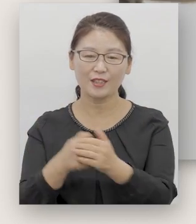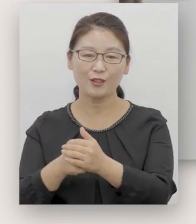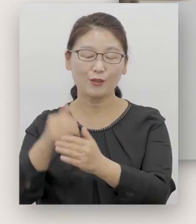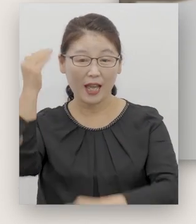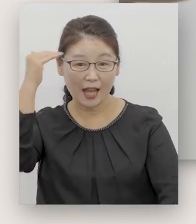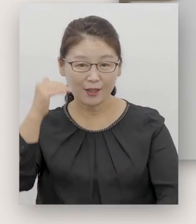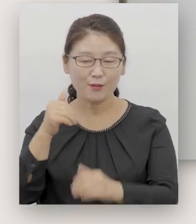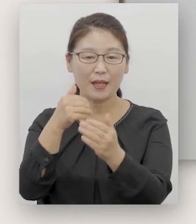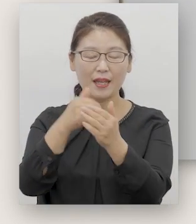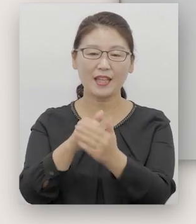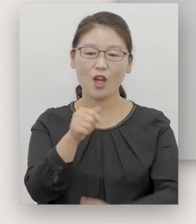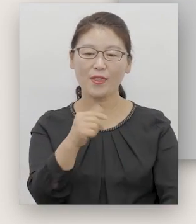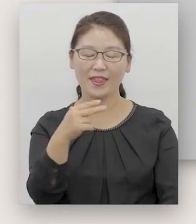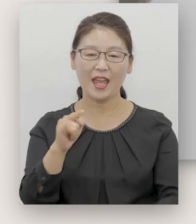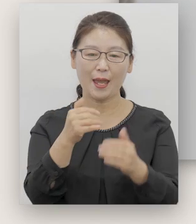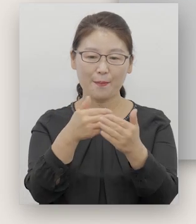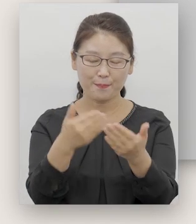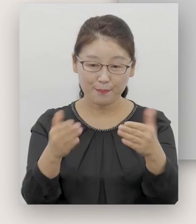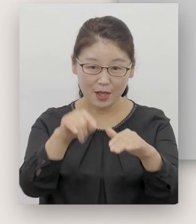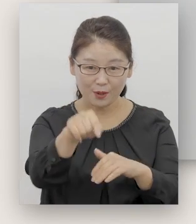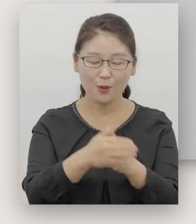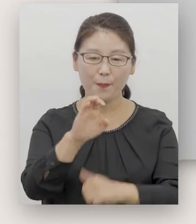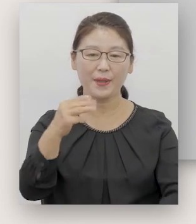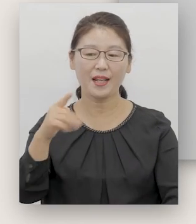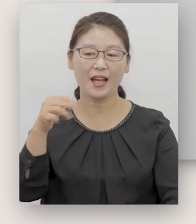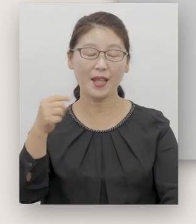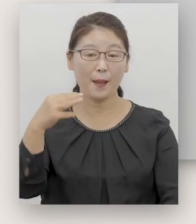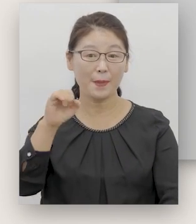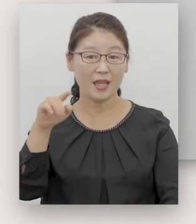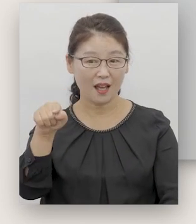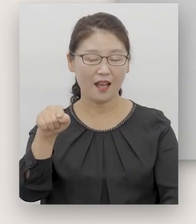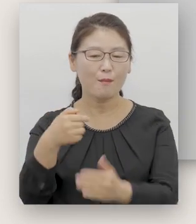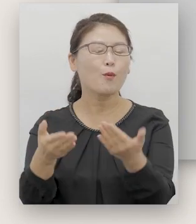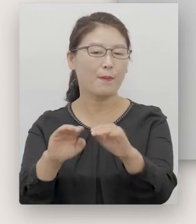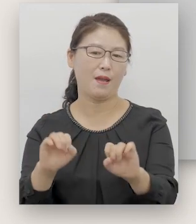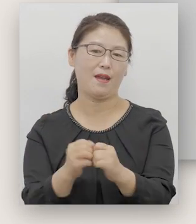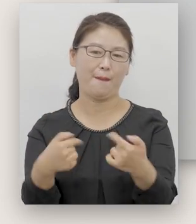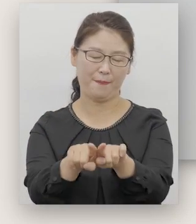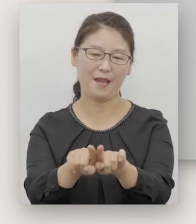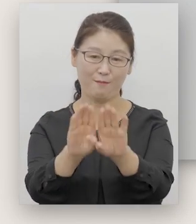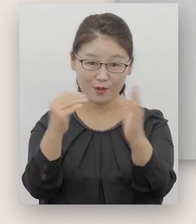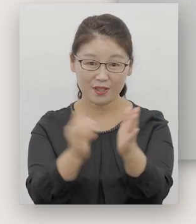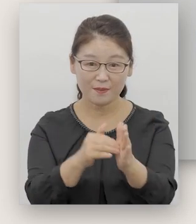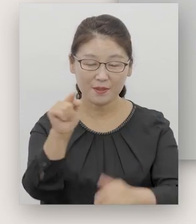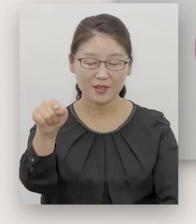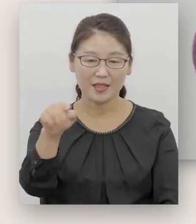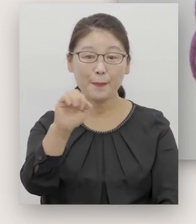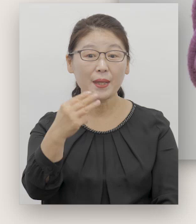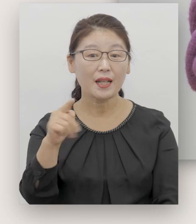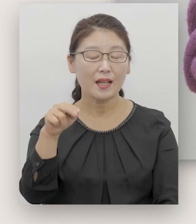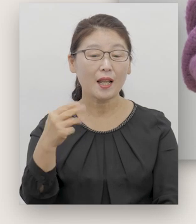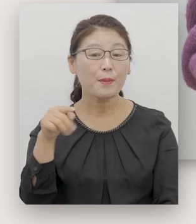하게 되었고요. 필라델피아 미술관이라고 한다면 전 세계에서 마르셀 듀샹의 작업을 가장 많이 소장하고 있는